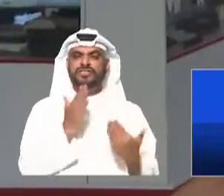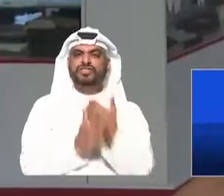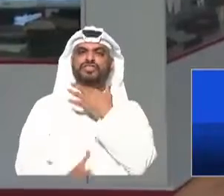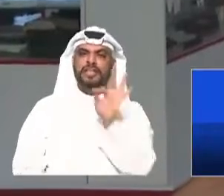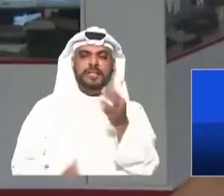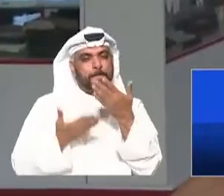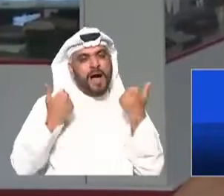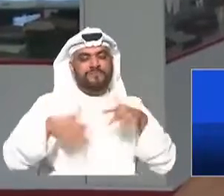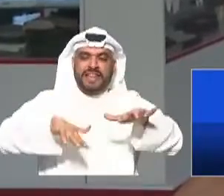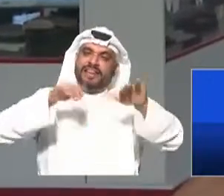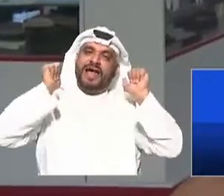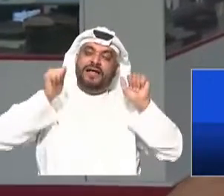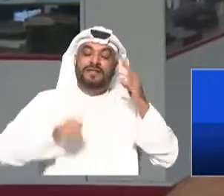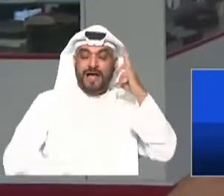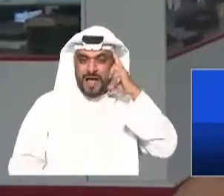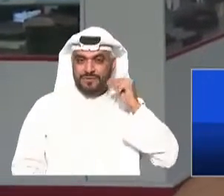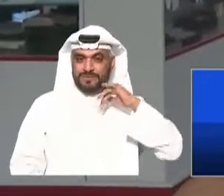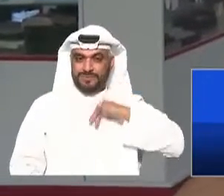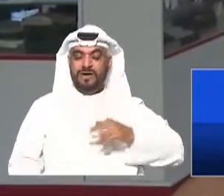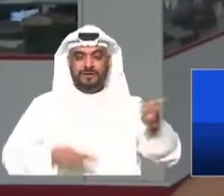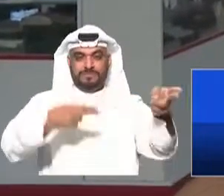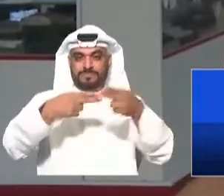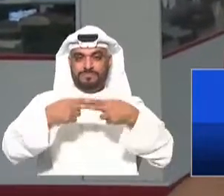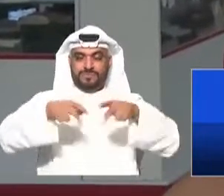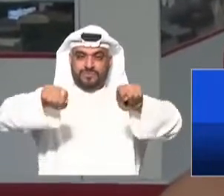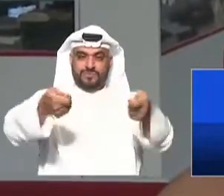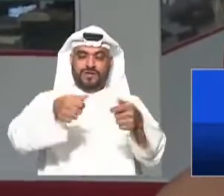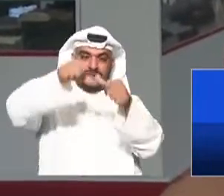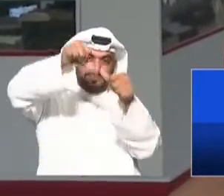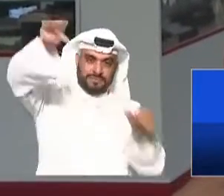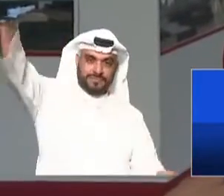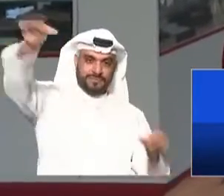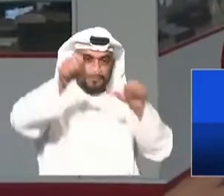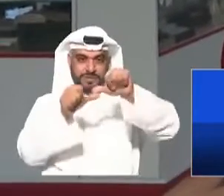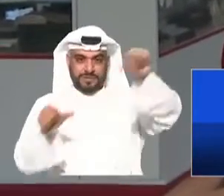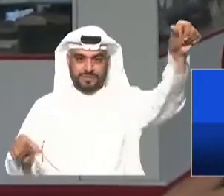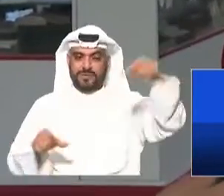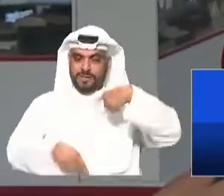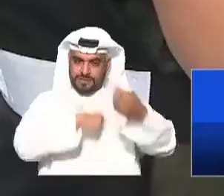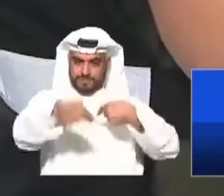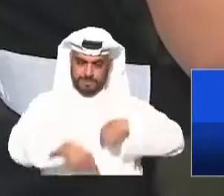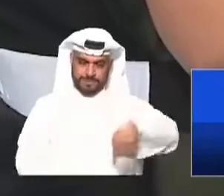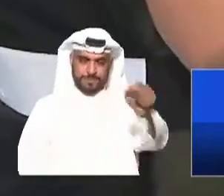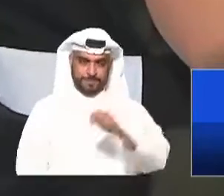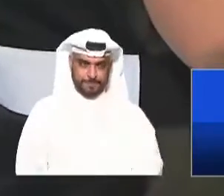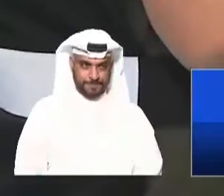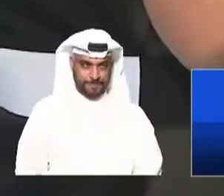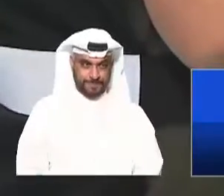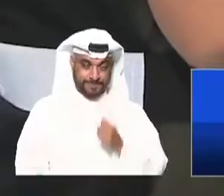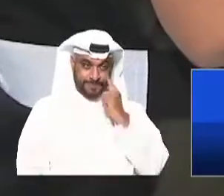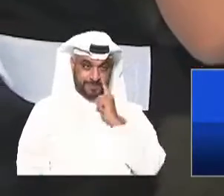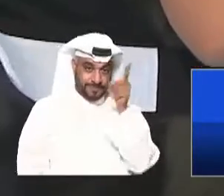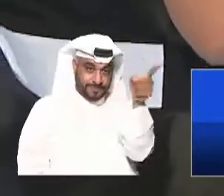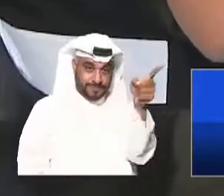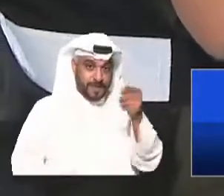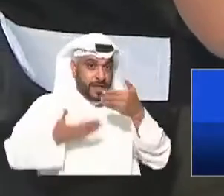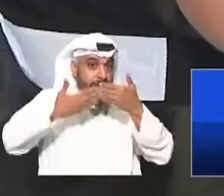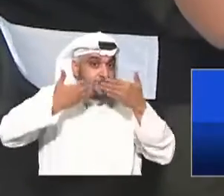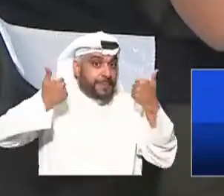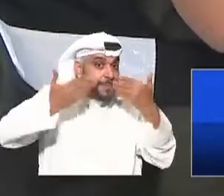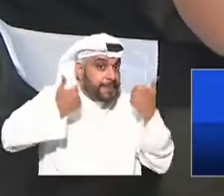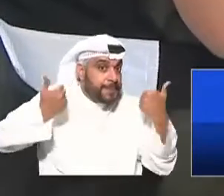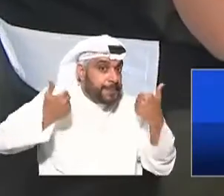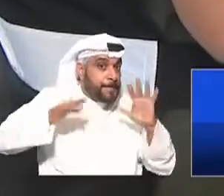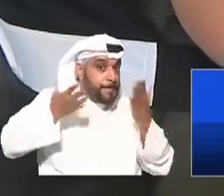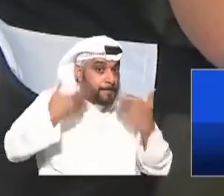تراخيص، وتم طلب غلق إداري بالمحلات هذه وجاري غلقهم إن شاء الله. في حالة عدم وجود ترخيص